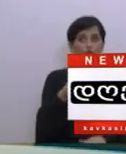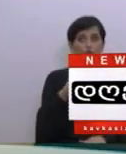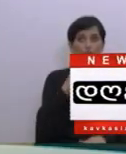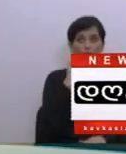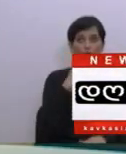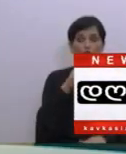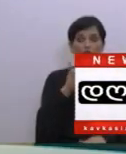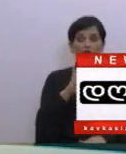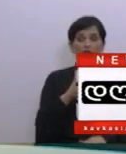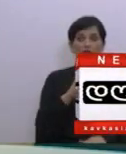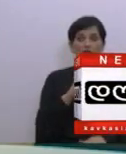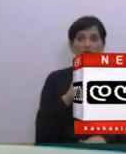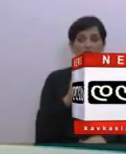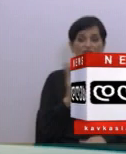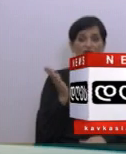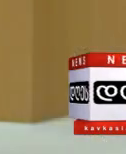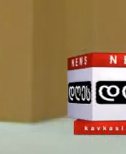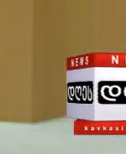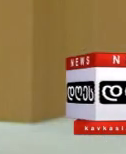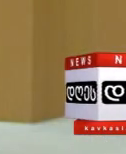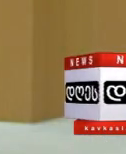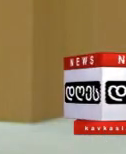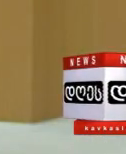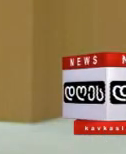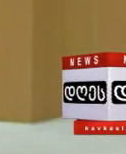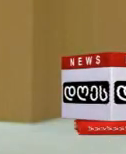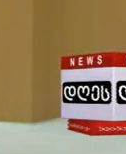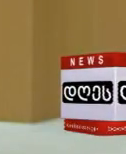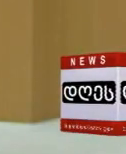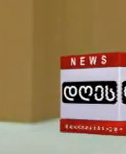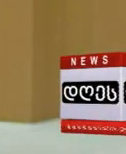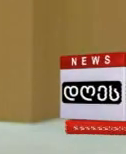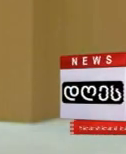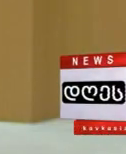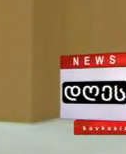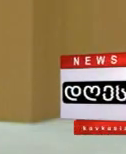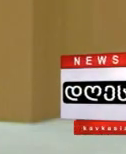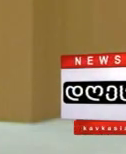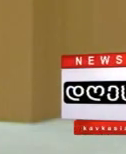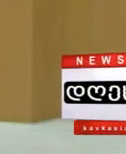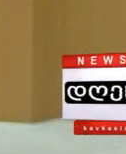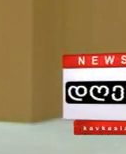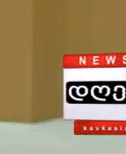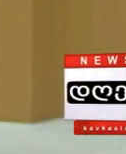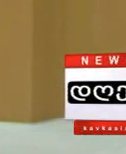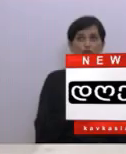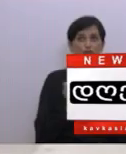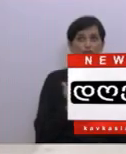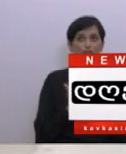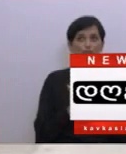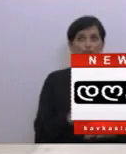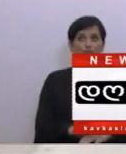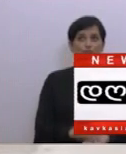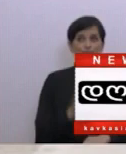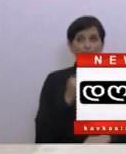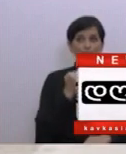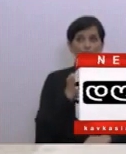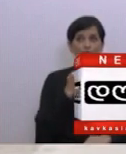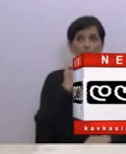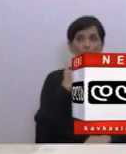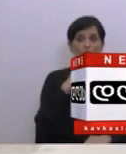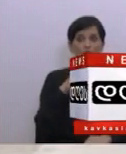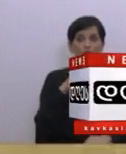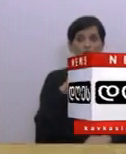კი ჩინურ სინგაპურული კონსორციუმია. მისივე ინფორმაციით, რუსულ კომპანიებს კონკურსში მონაწილეობა არ მიუღიათ, თუმცა ინტერესი არც